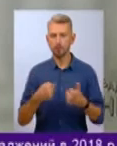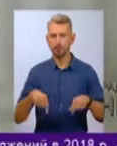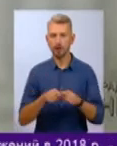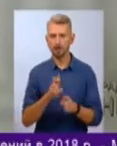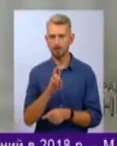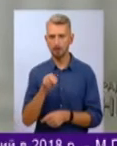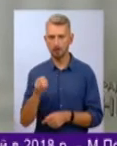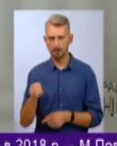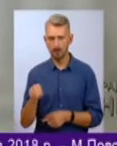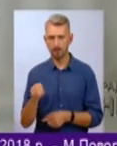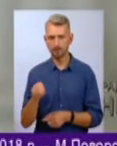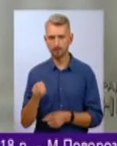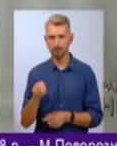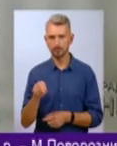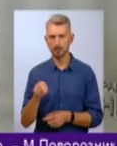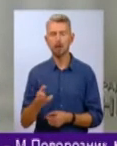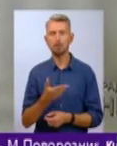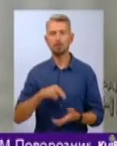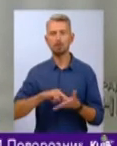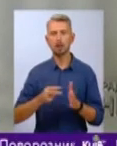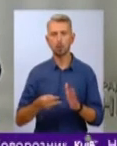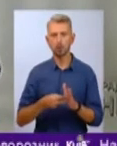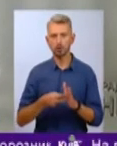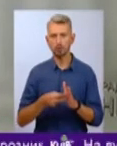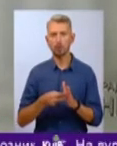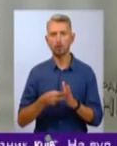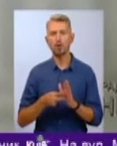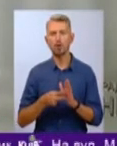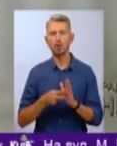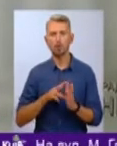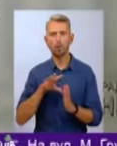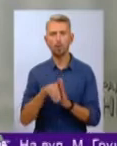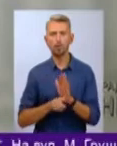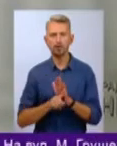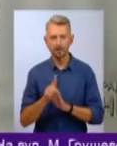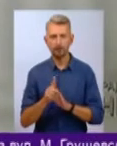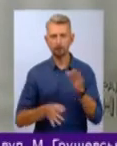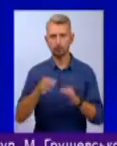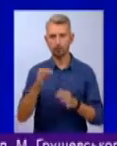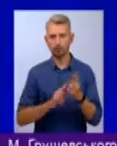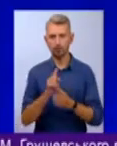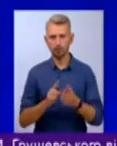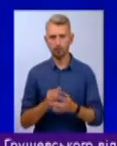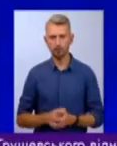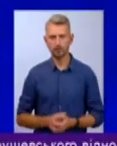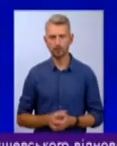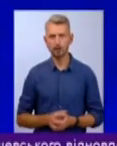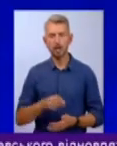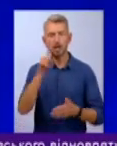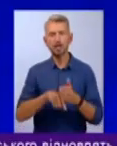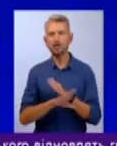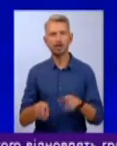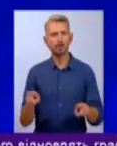блоку Петра Порошенка, ми плануємо увійти в судову реформу. Не вірять у